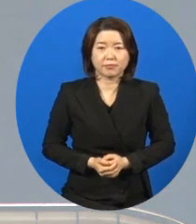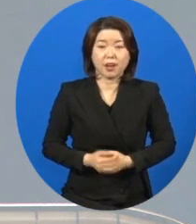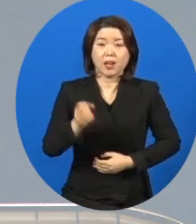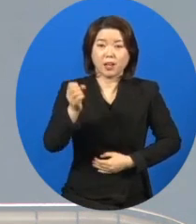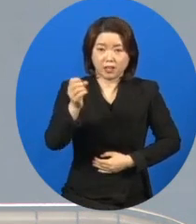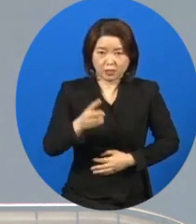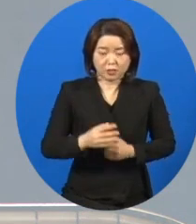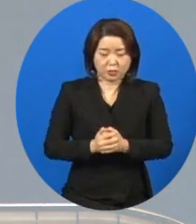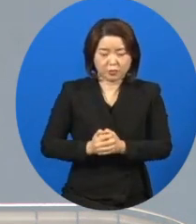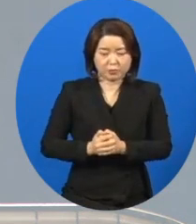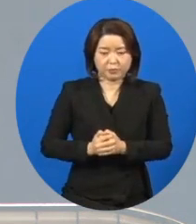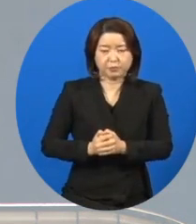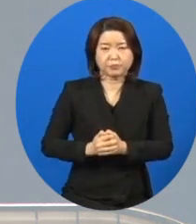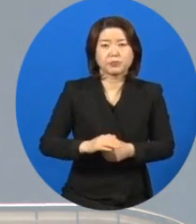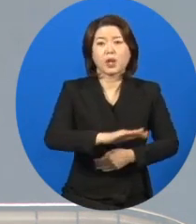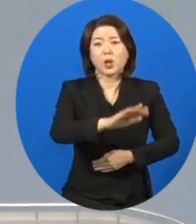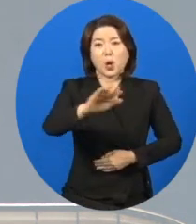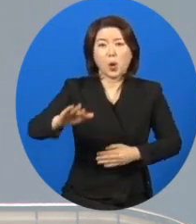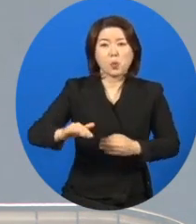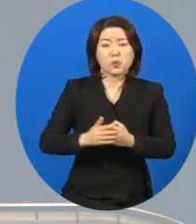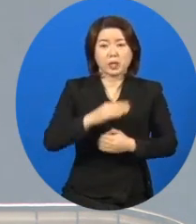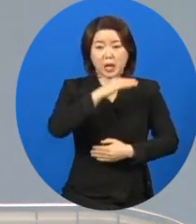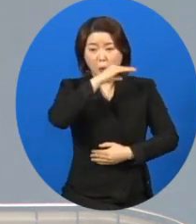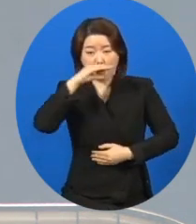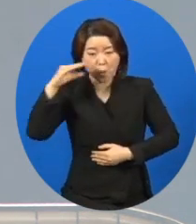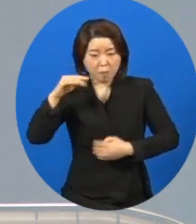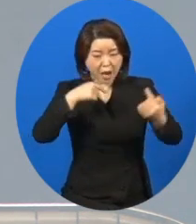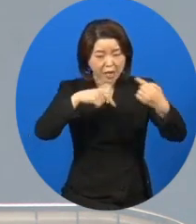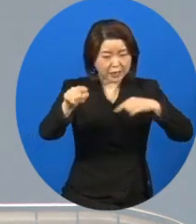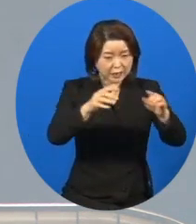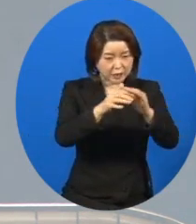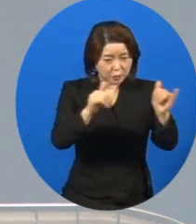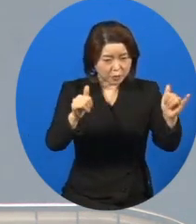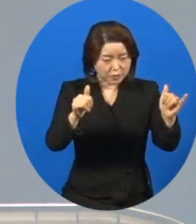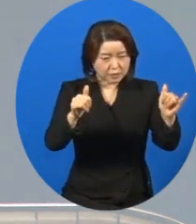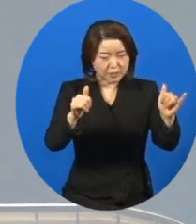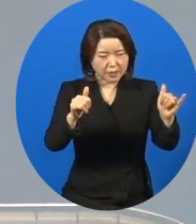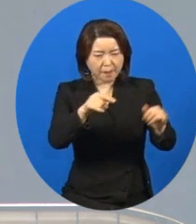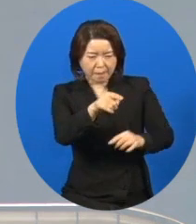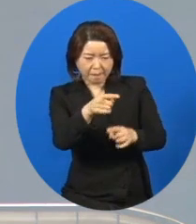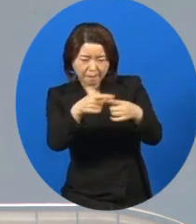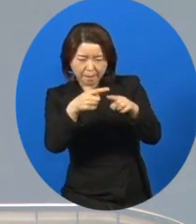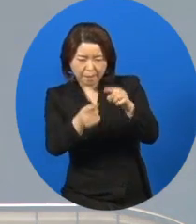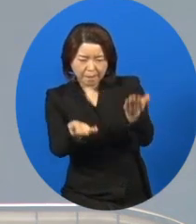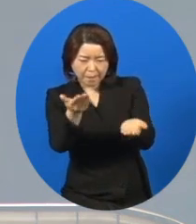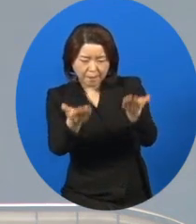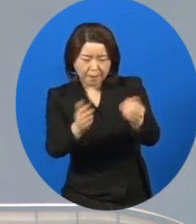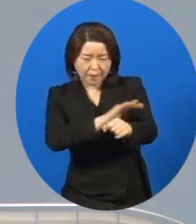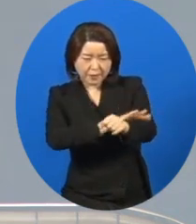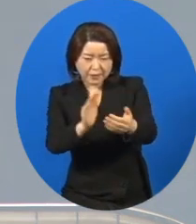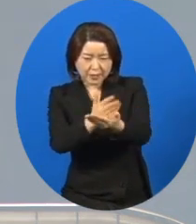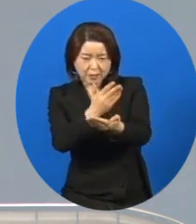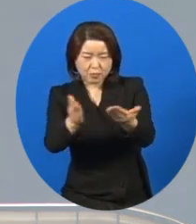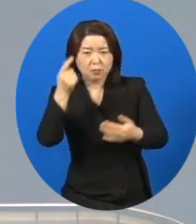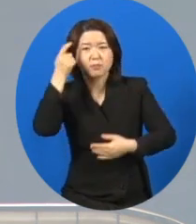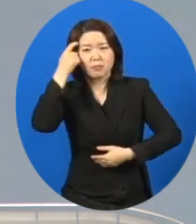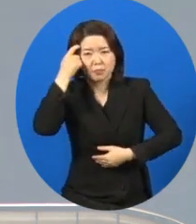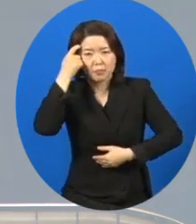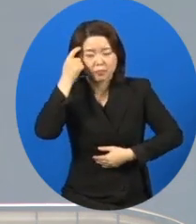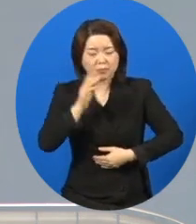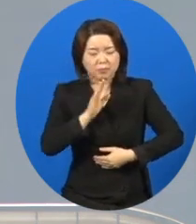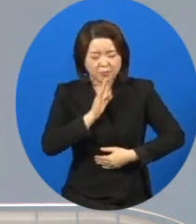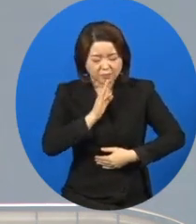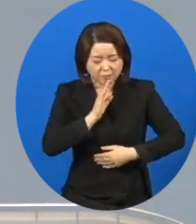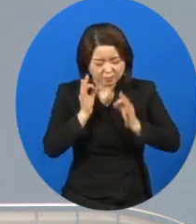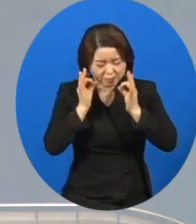그러면서 우리가 올바른 지도자를 잘 분별해야 한다 하는 생각도 정말 절실히